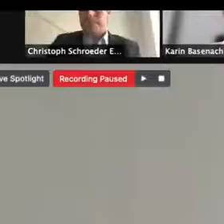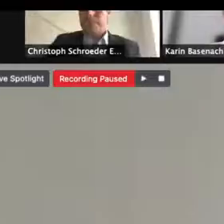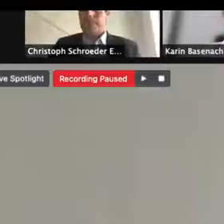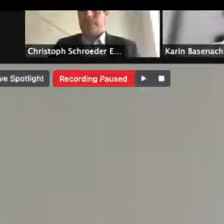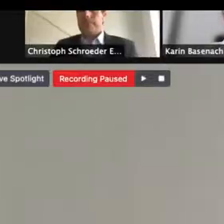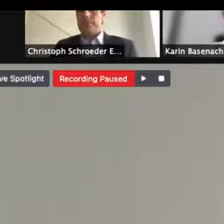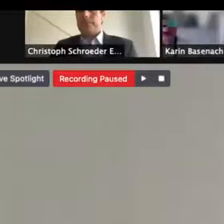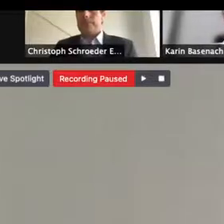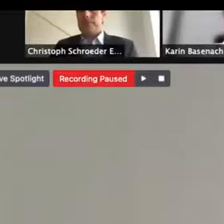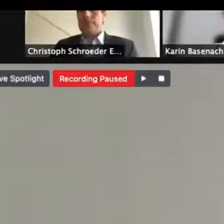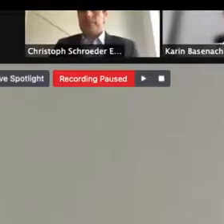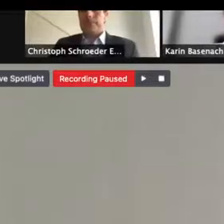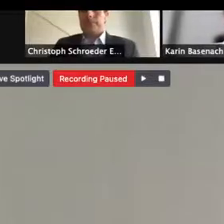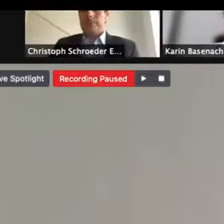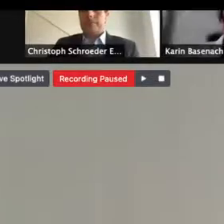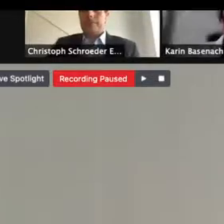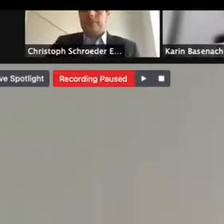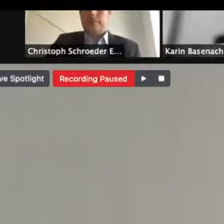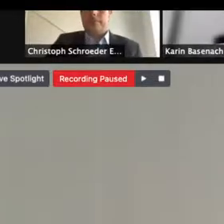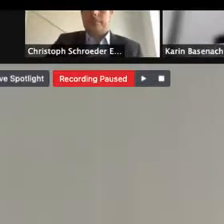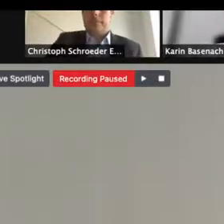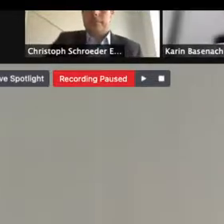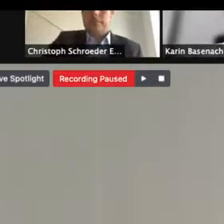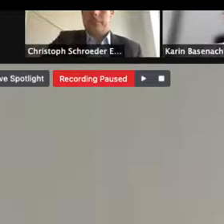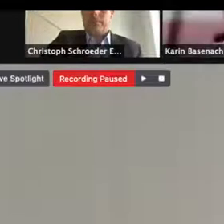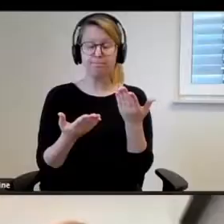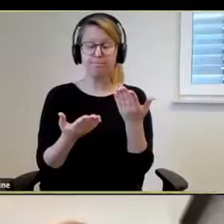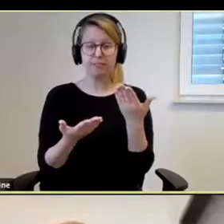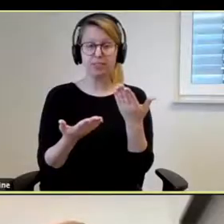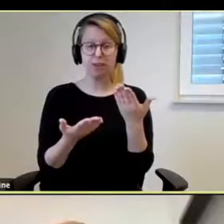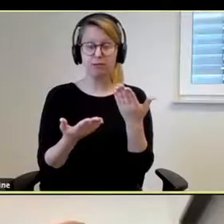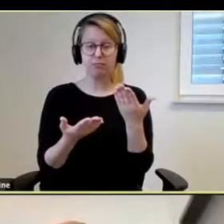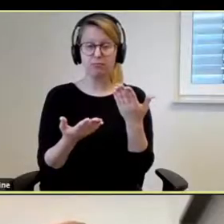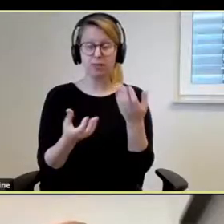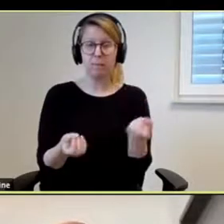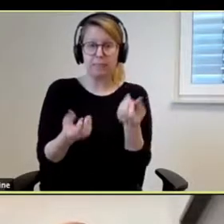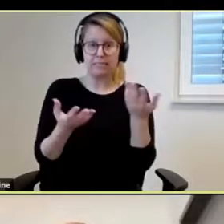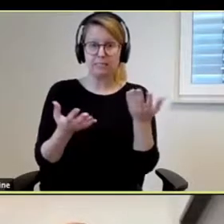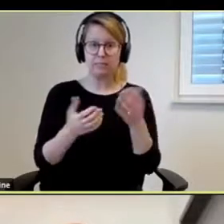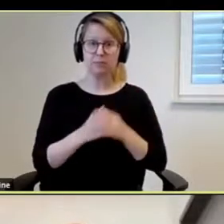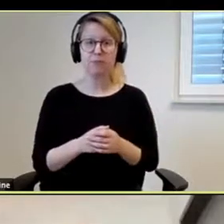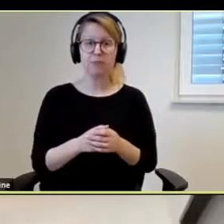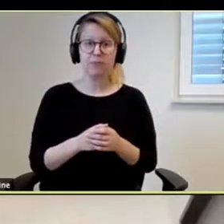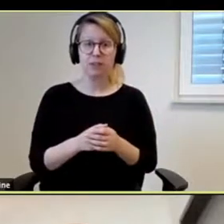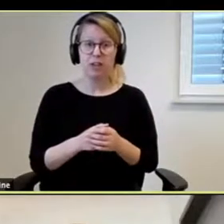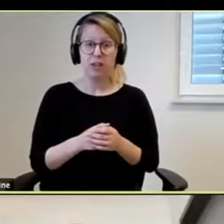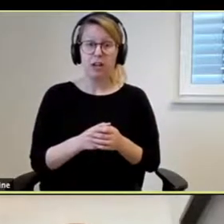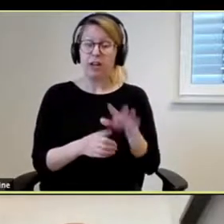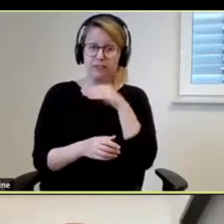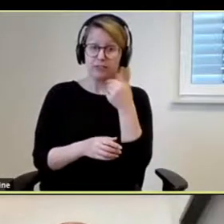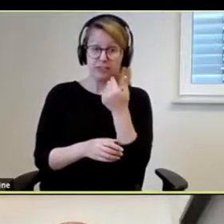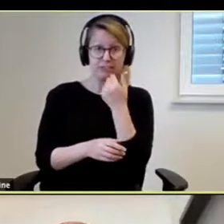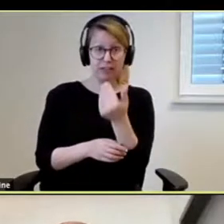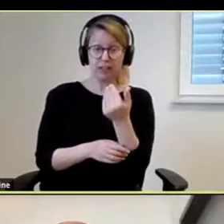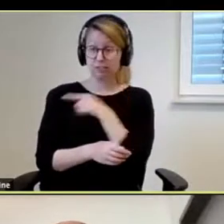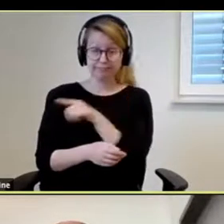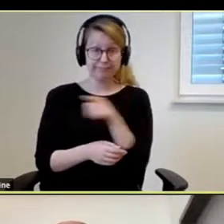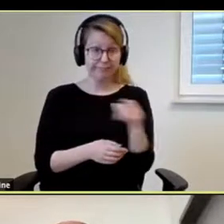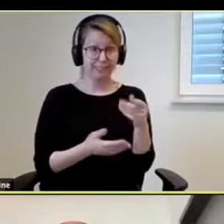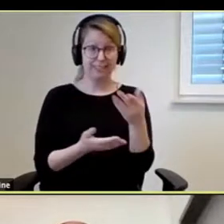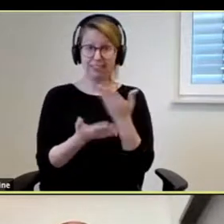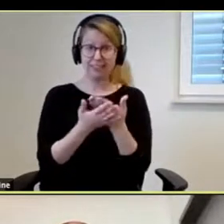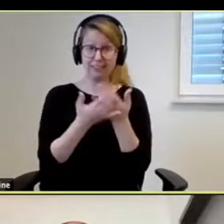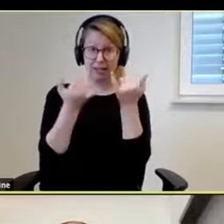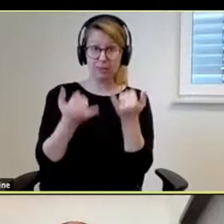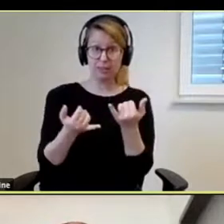Bienvenue et un grand merci d'ores et déjà à vous tous. Je passe maintenant la parole à Monsieur Schröder,